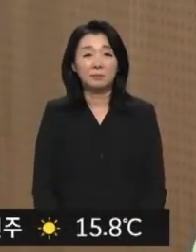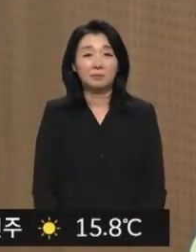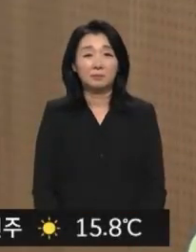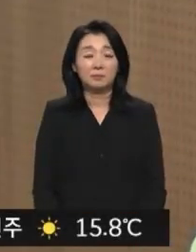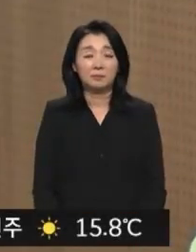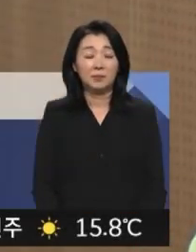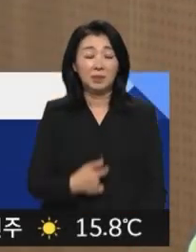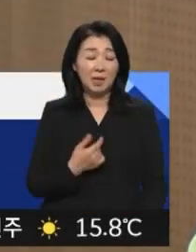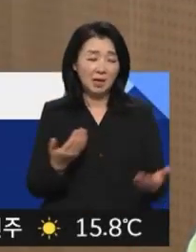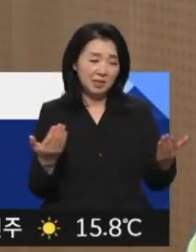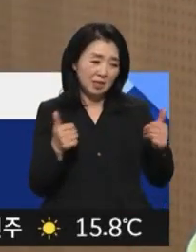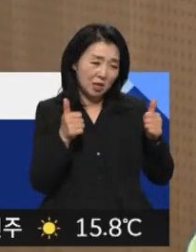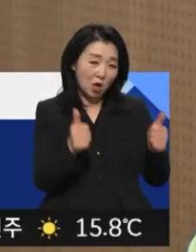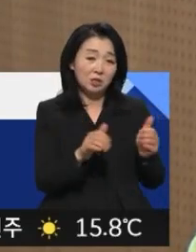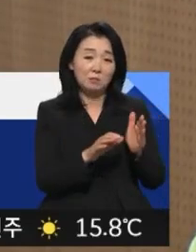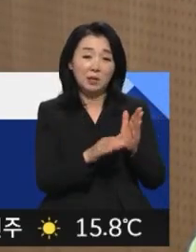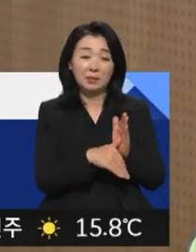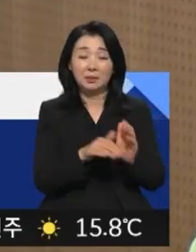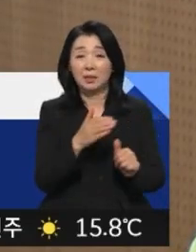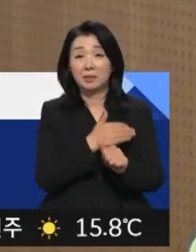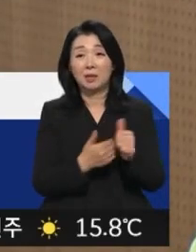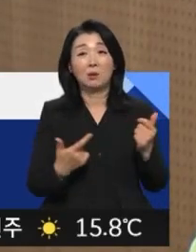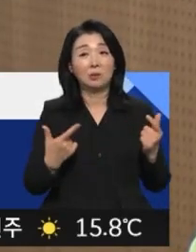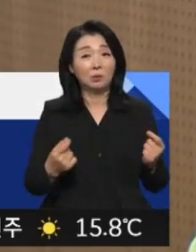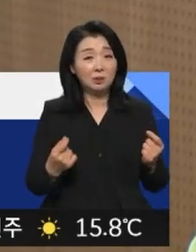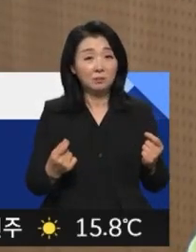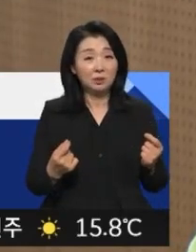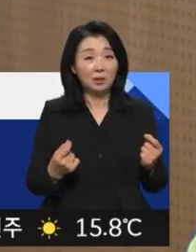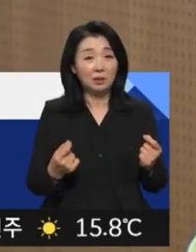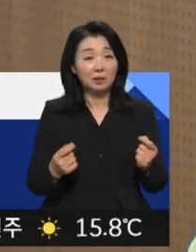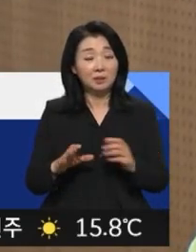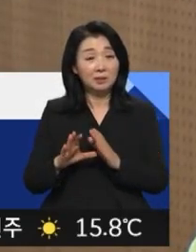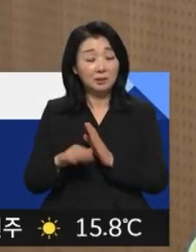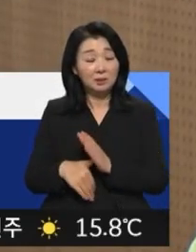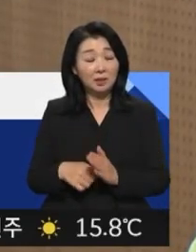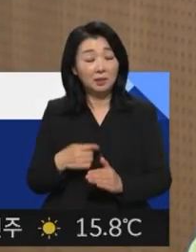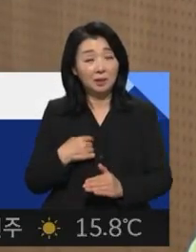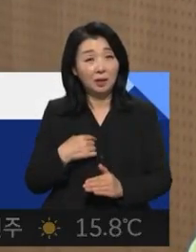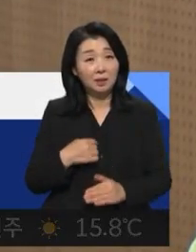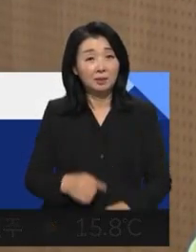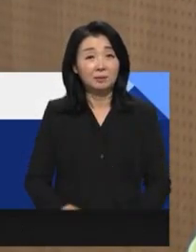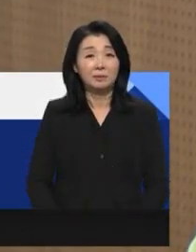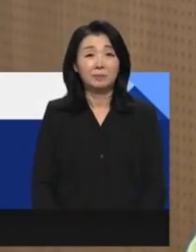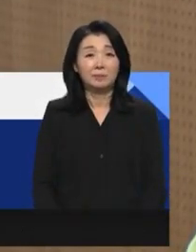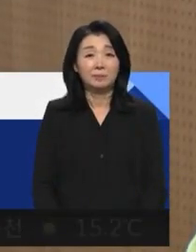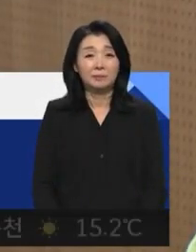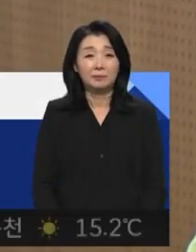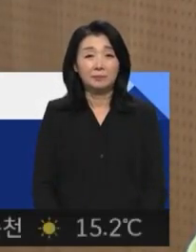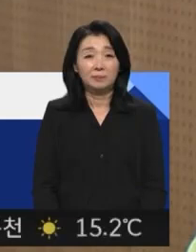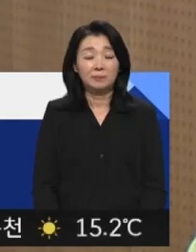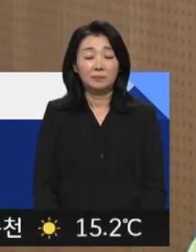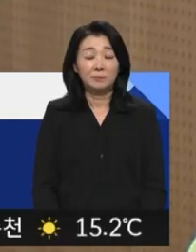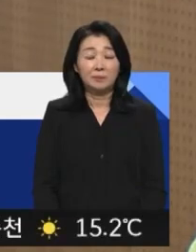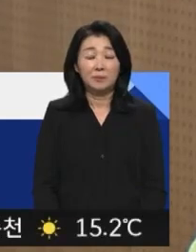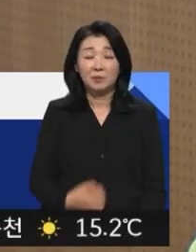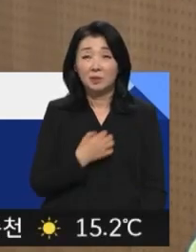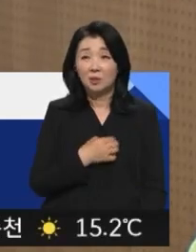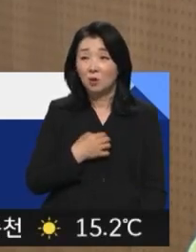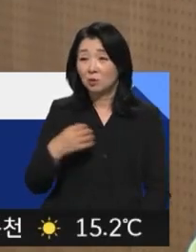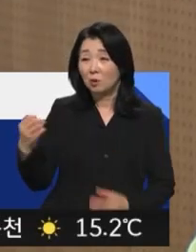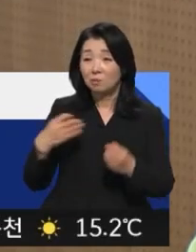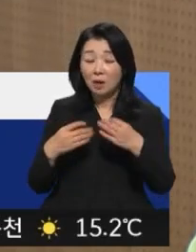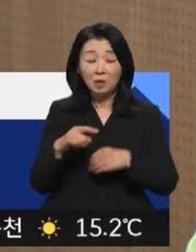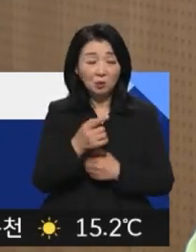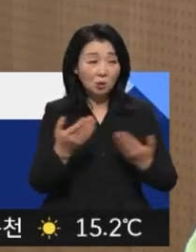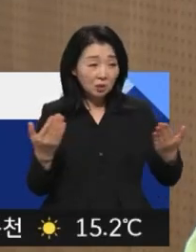제가 한창 일했을 때랑 똑같은 상황이었고 그때 당시에 제가 그 많은 사람들한테 그 걱정을 받았어요. 수천아 너